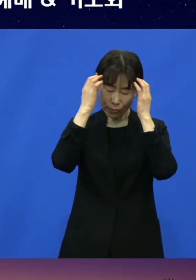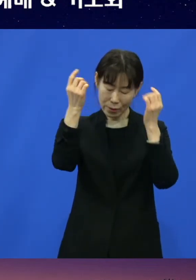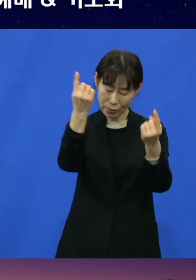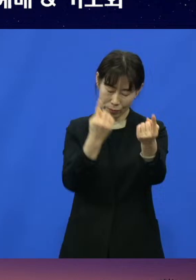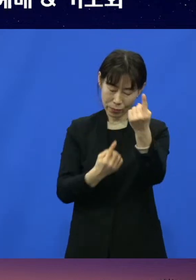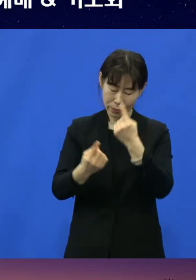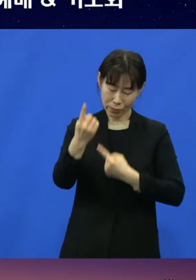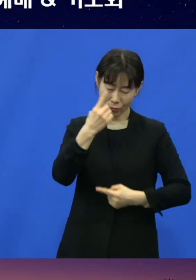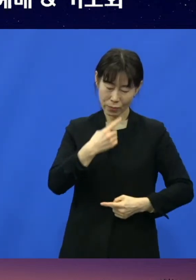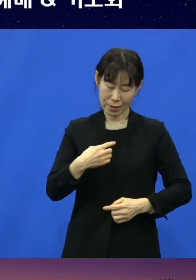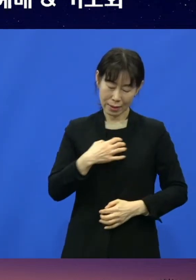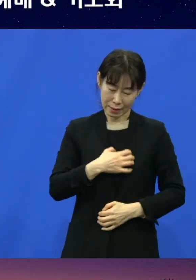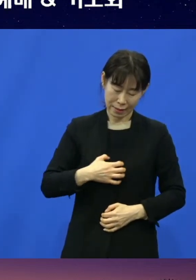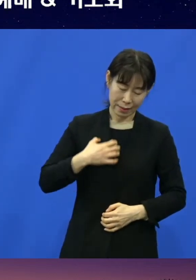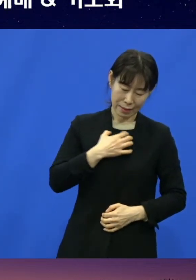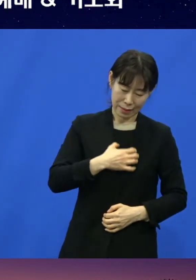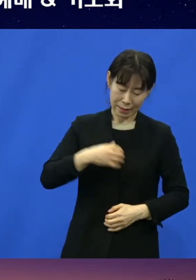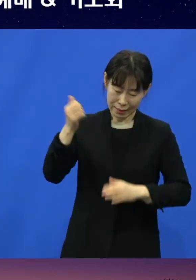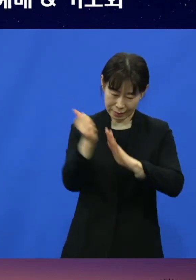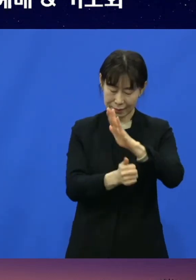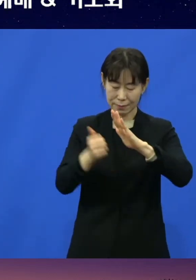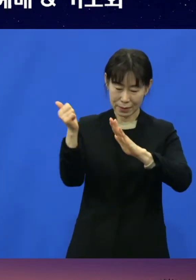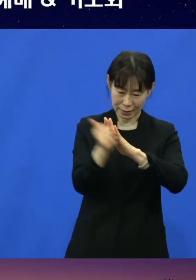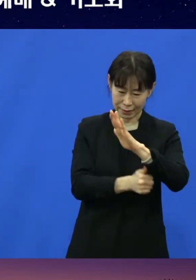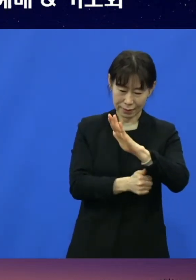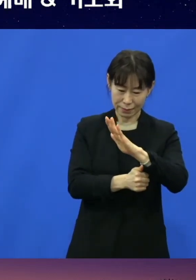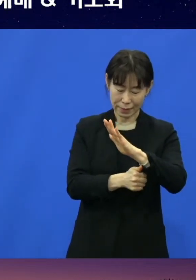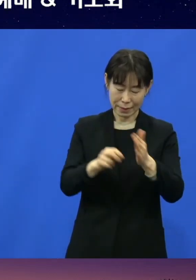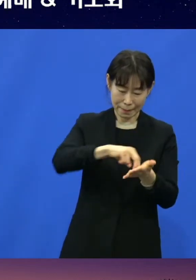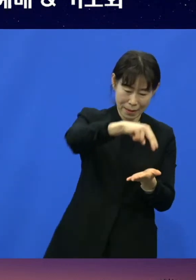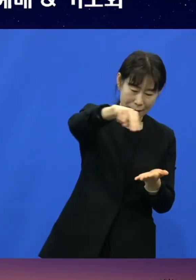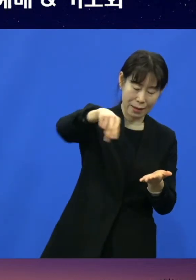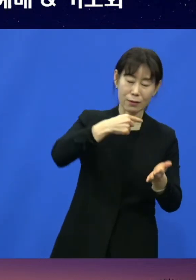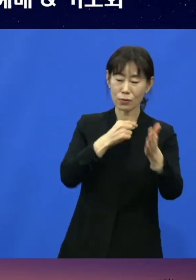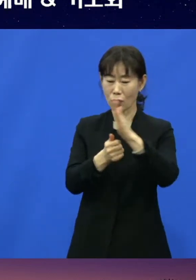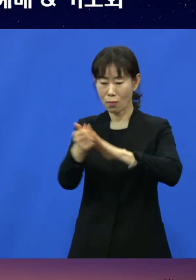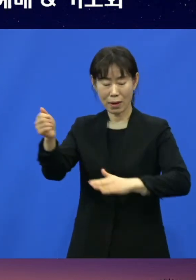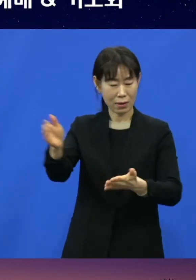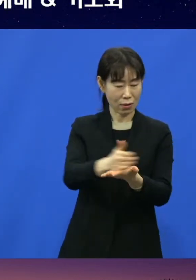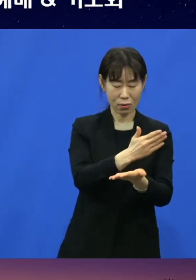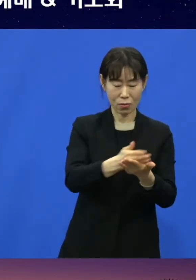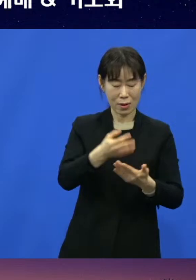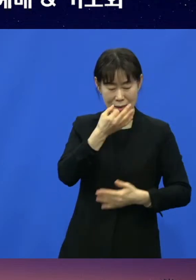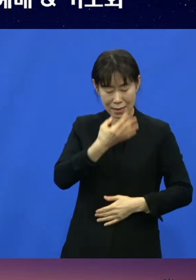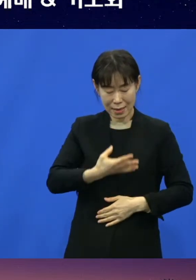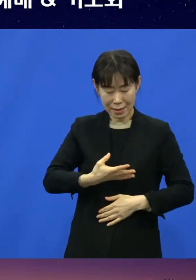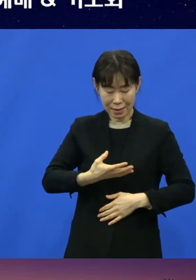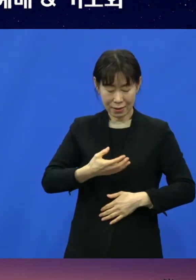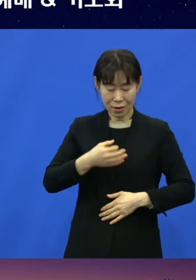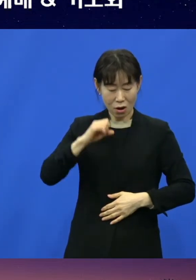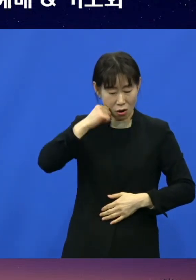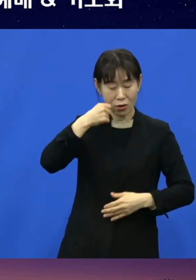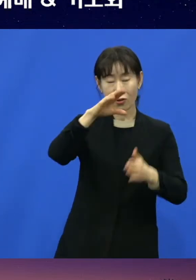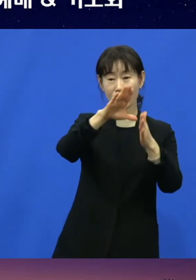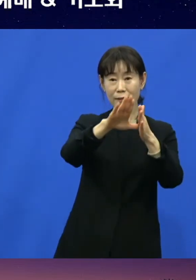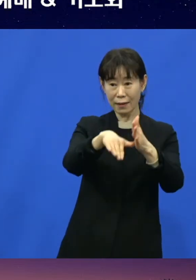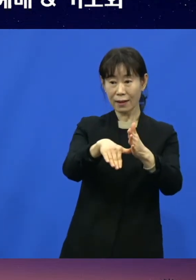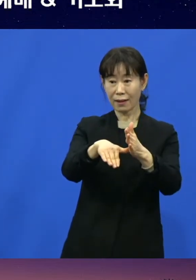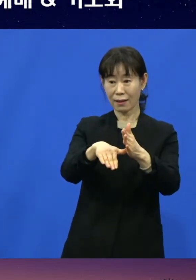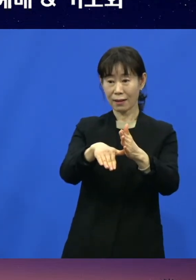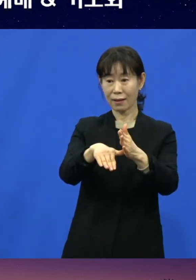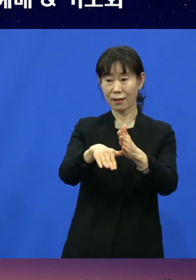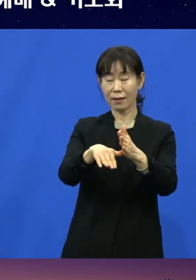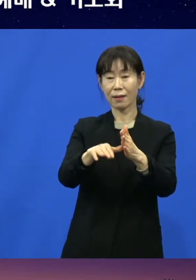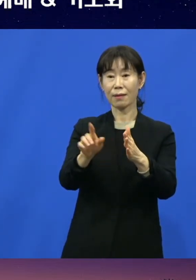정말 처절하고 실패하고 갈 곳이 없고 소망이 없고 힘들고 어려운 순간에,